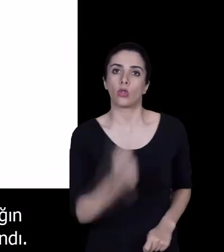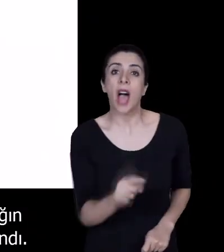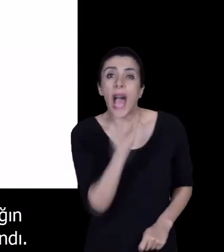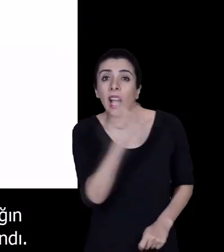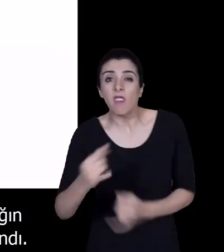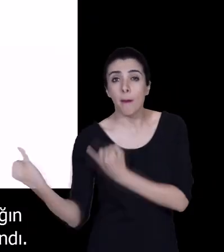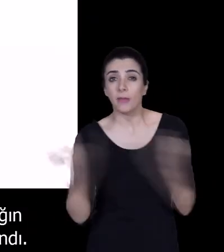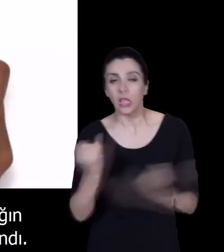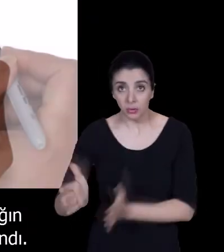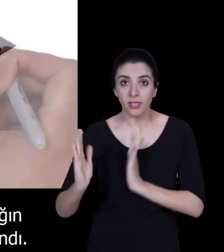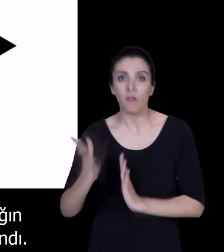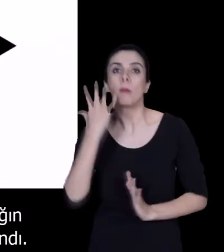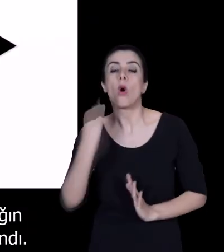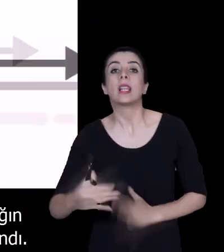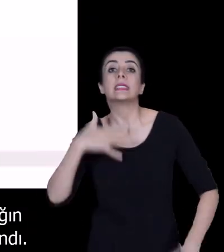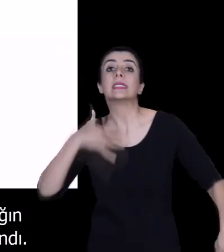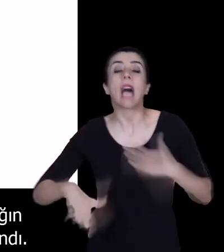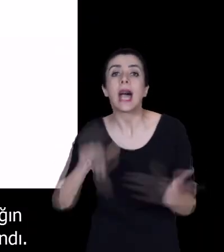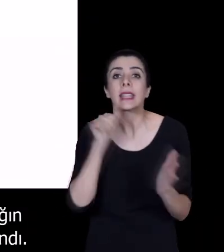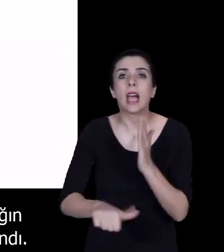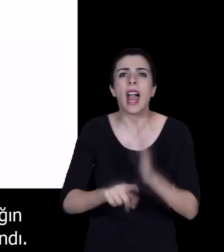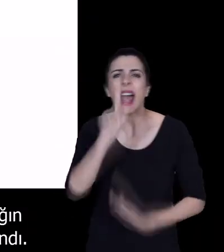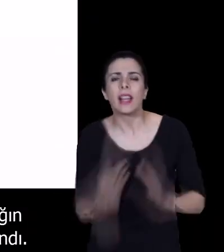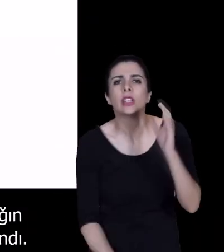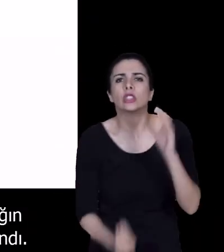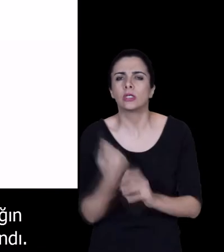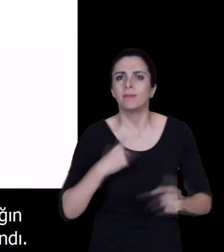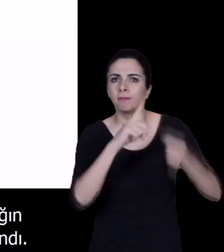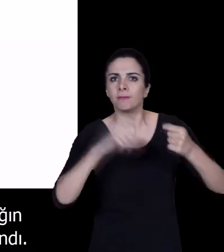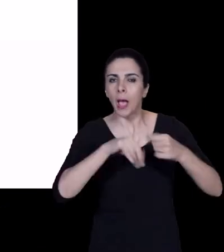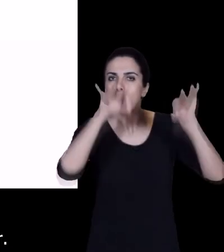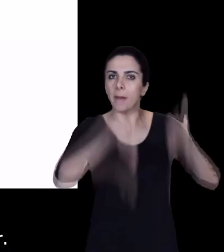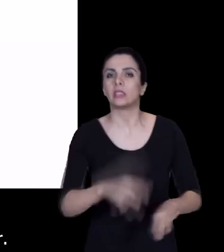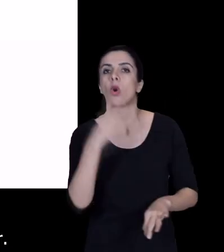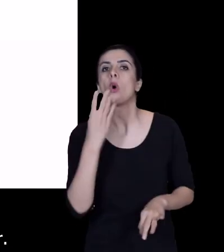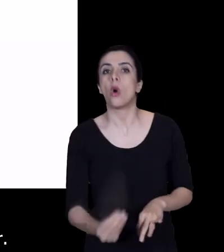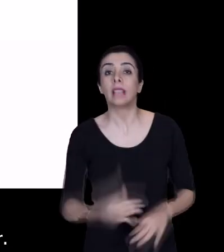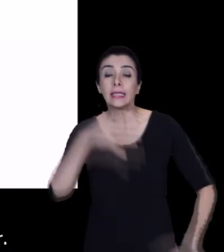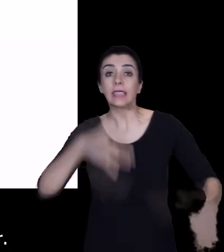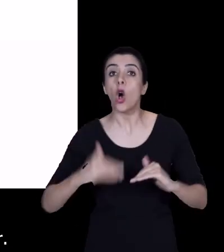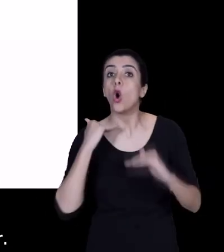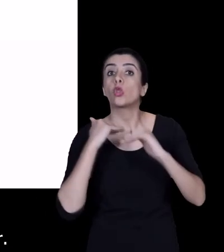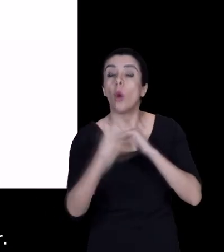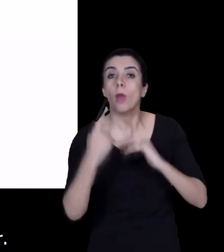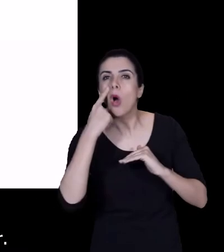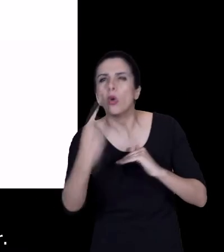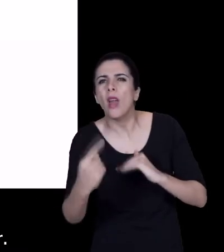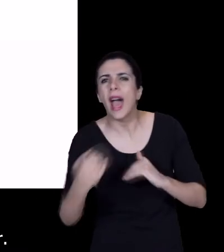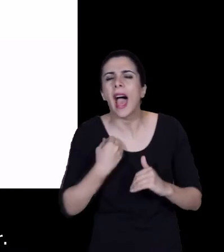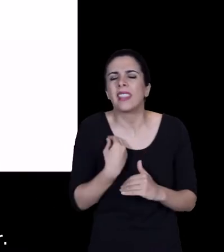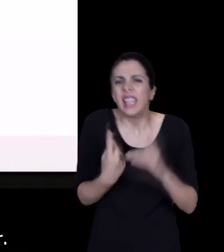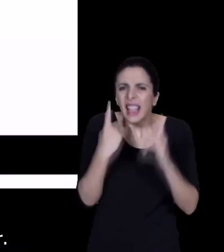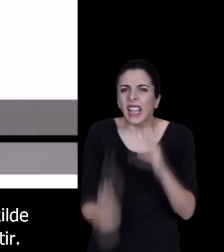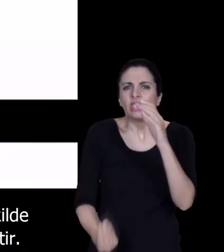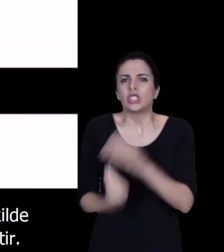edenlerden. Kavram tartışmaları sürerken sakatlığın tarihsel inşası da sorgulanmaya başlandı. Sakatlık toplumsal koşulların